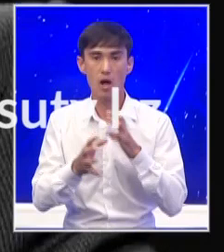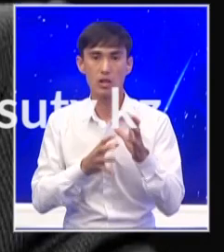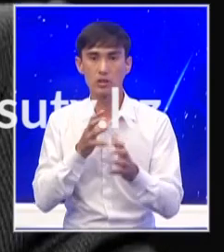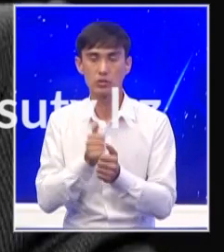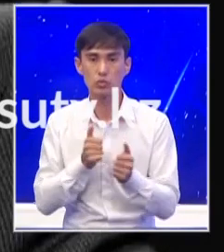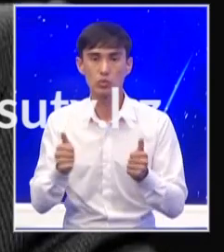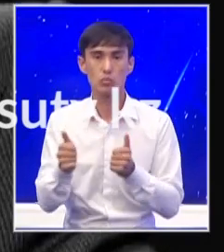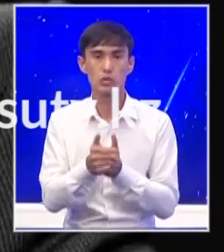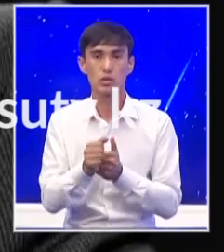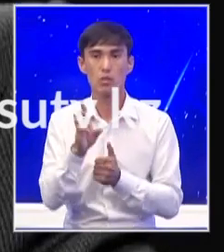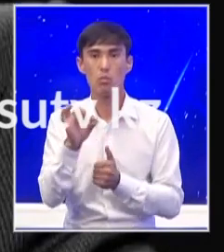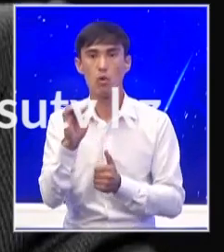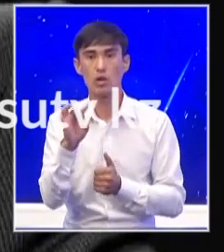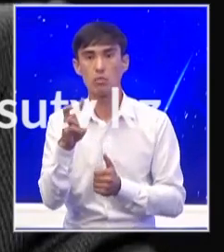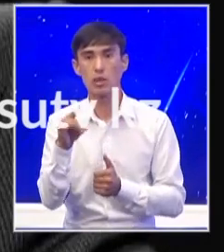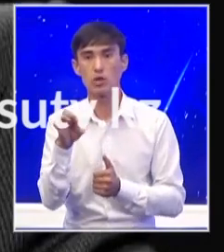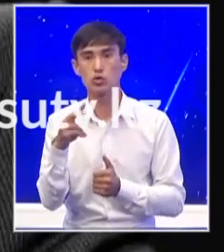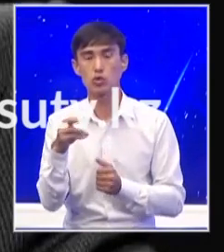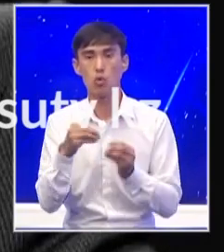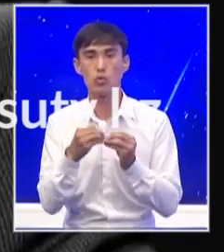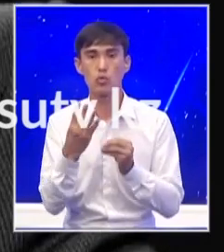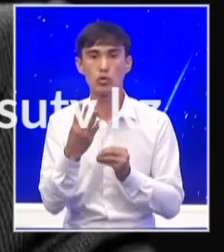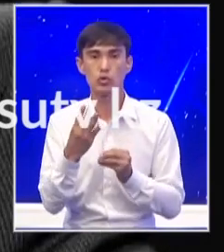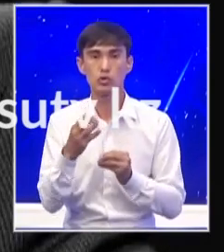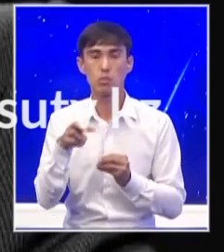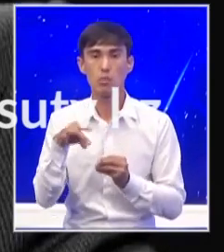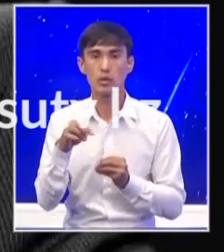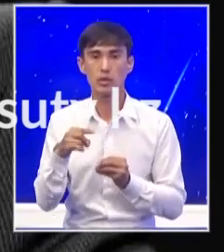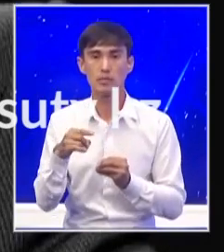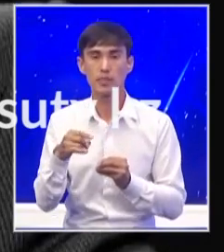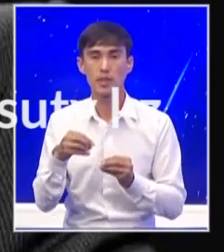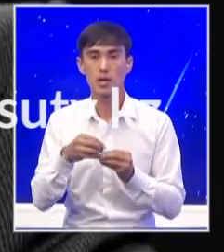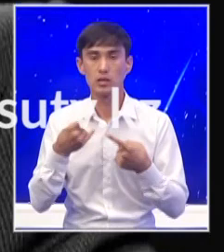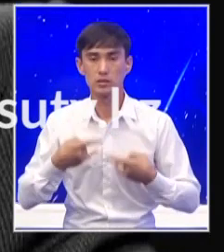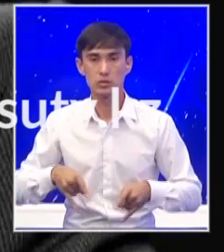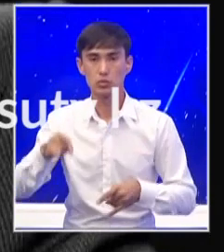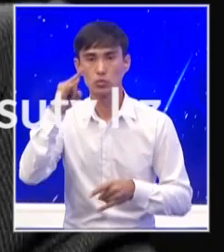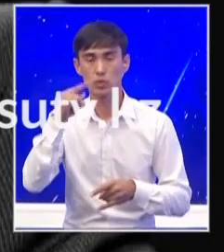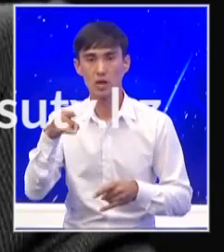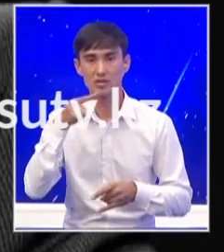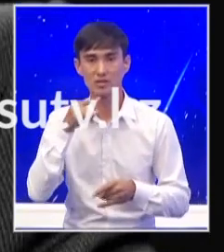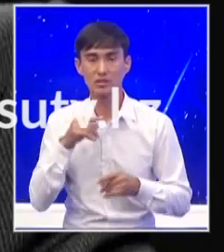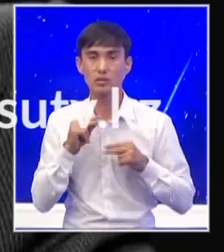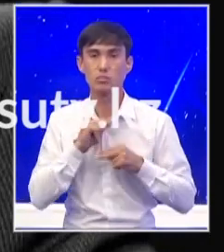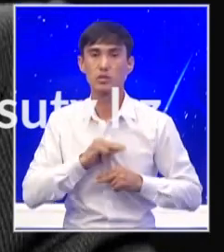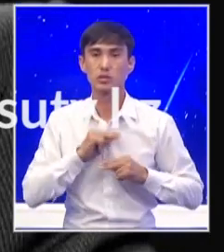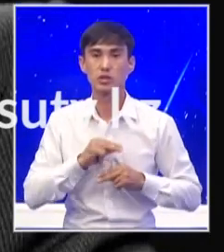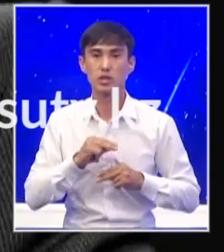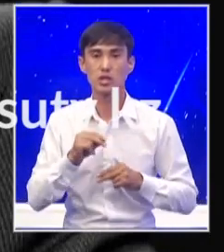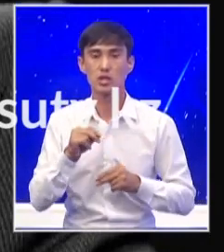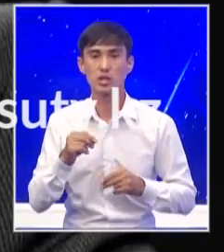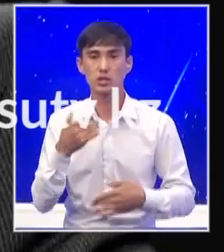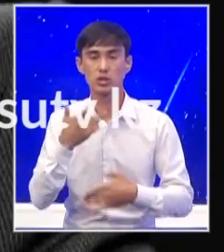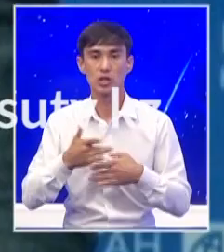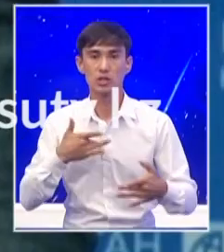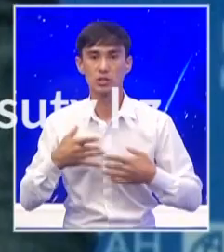жарған. Болат Манашұлы 14 мамырда Алматы облысында туған. Қазақстанның еңбек сіңірген өнер қайраткері, Ақсарай театрының